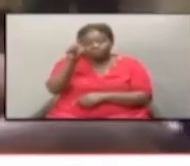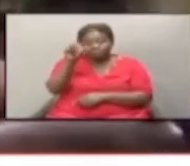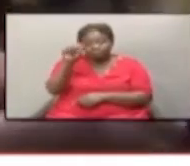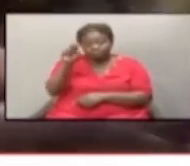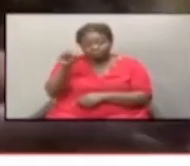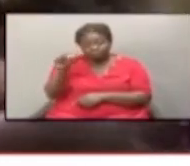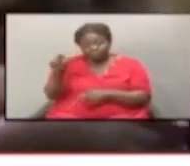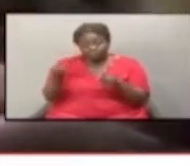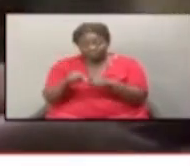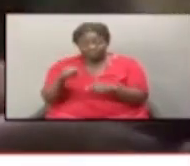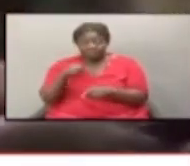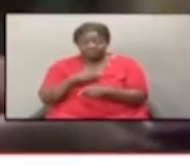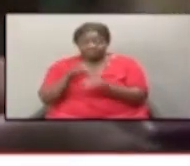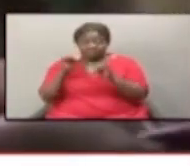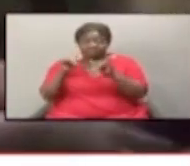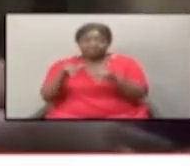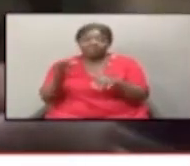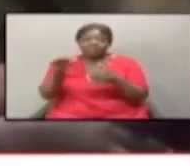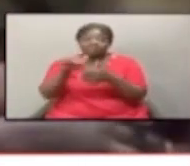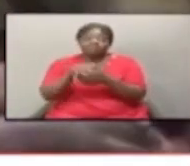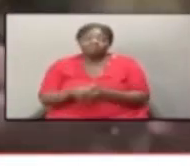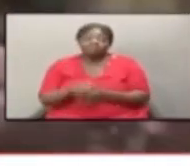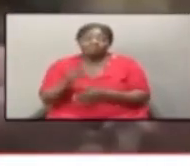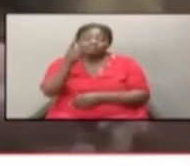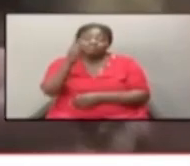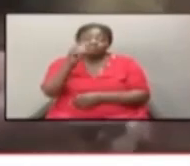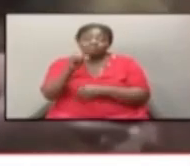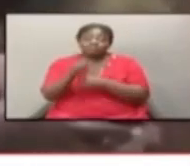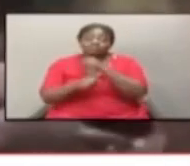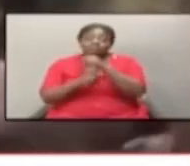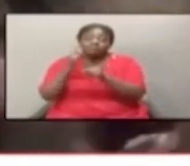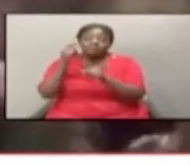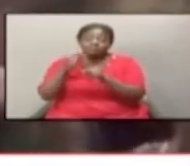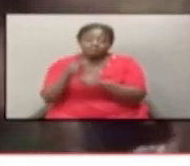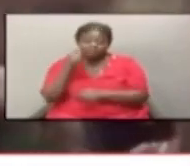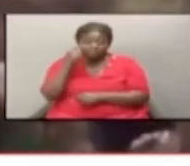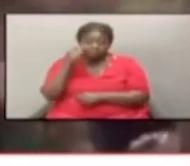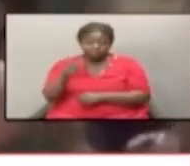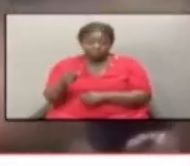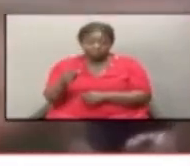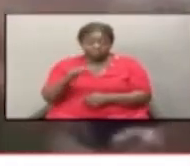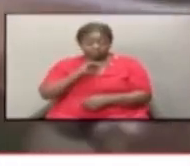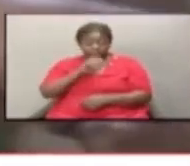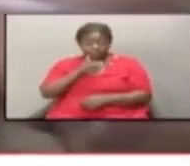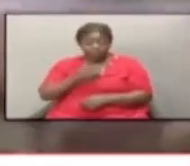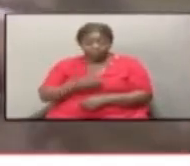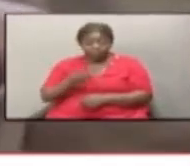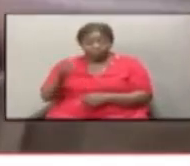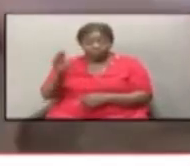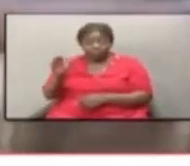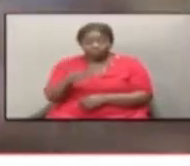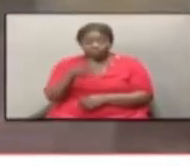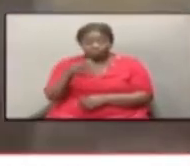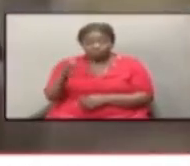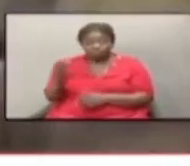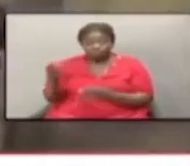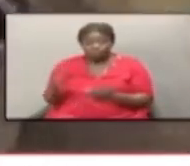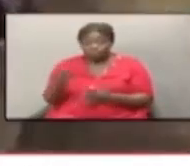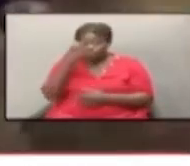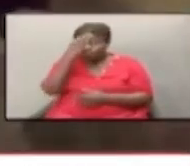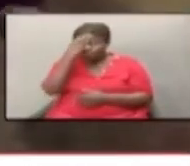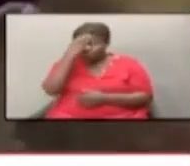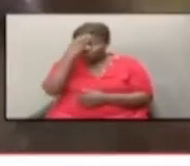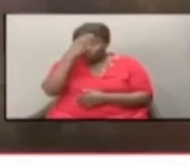Namwanje agambye nti bamaze ne Ssekabembe emyaka 20 okutuusa we yabasanga ne Nanziri. Ku bbaala Ssekabembe ensonyi